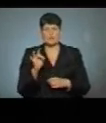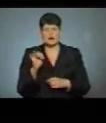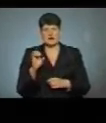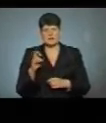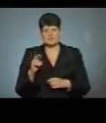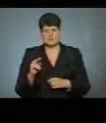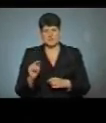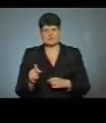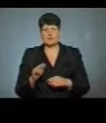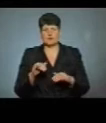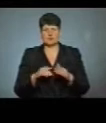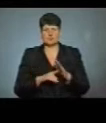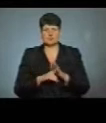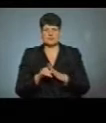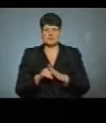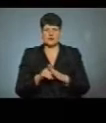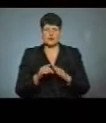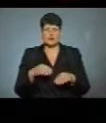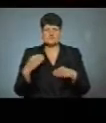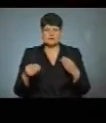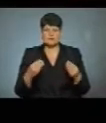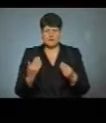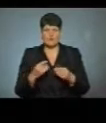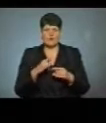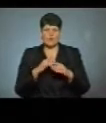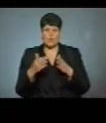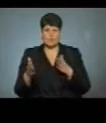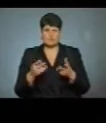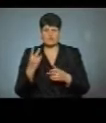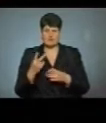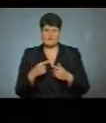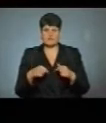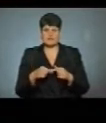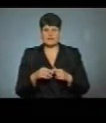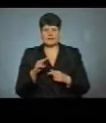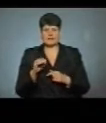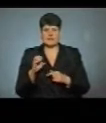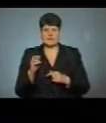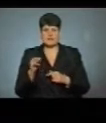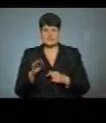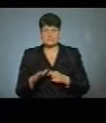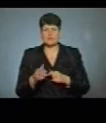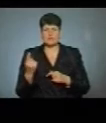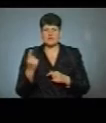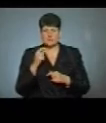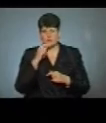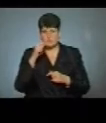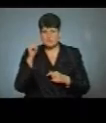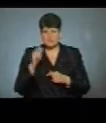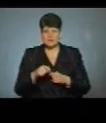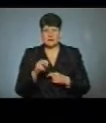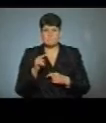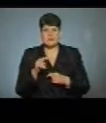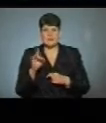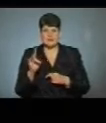Після цього починається розвантаження. У коробках 2 види тестів для визначення захворювання коронавірусу. Вперше в Україну прилетіли